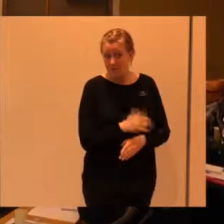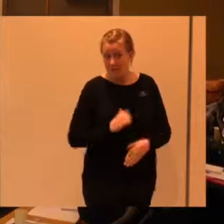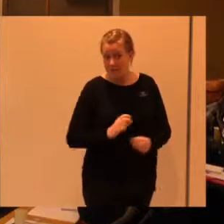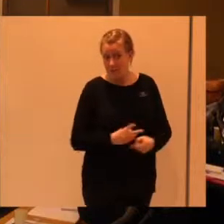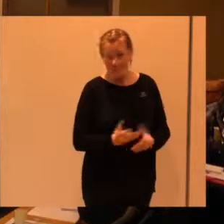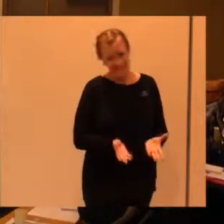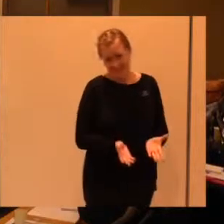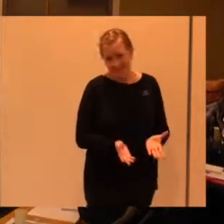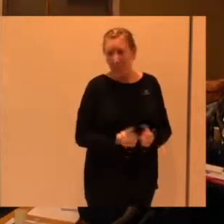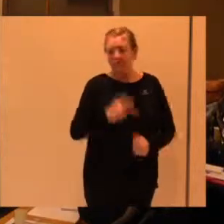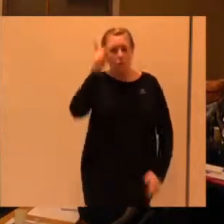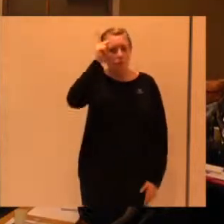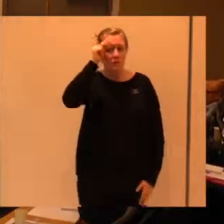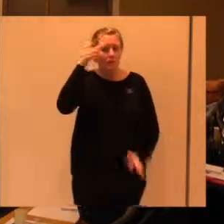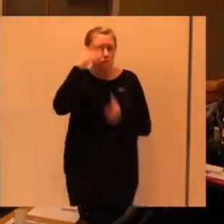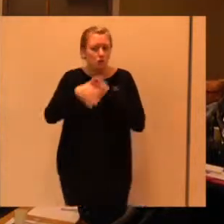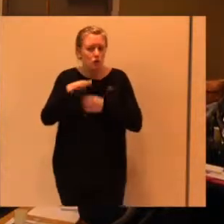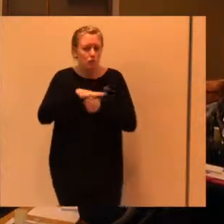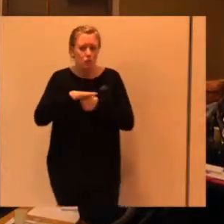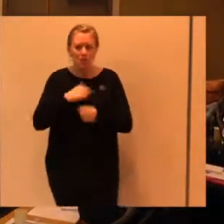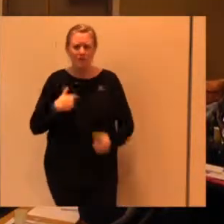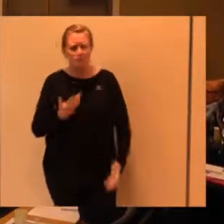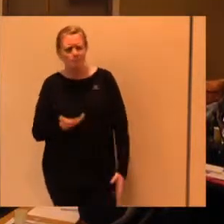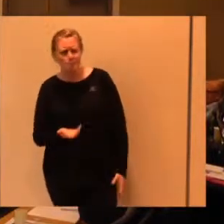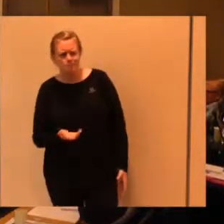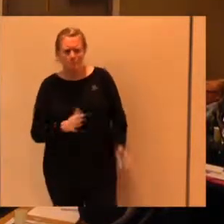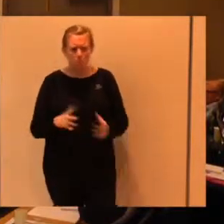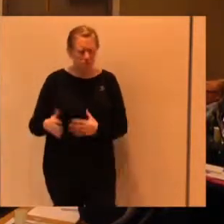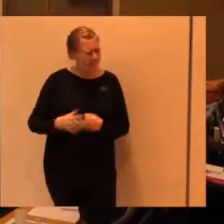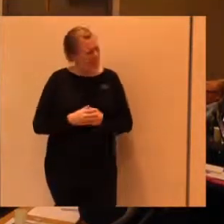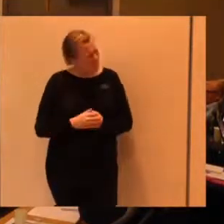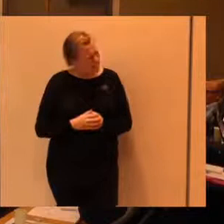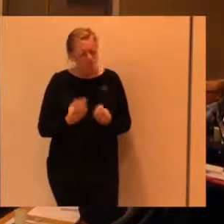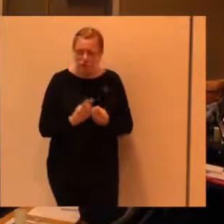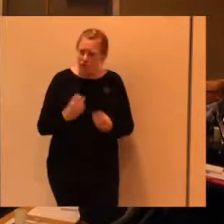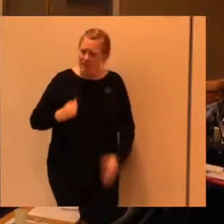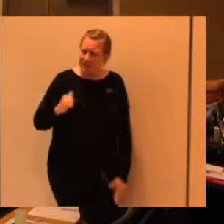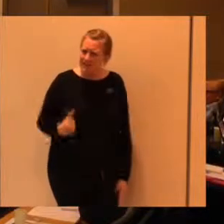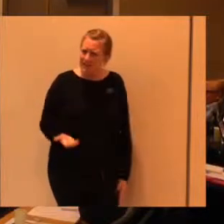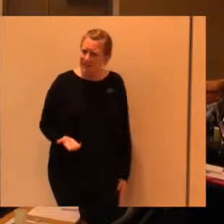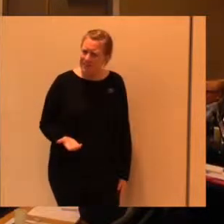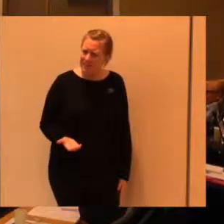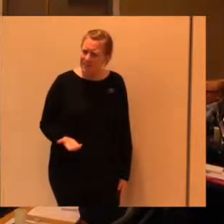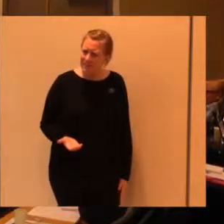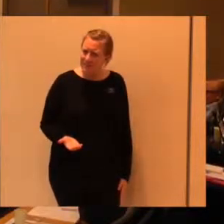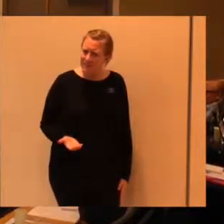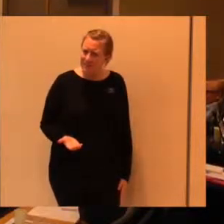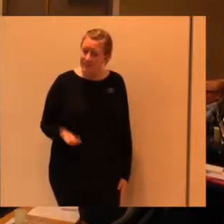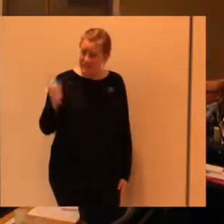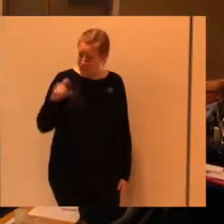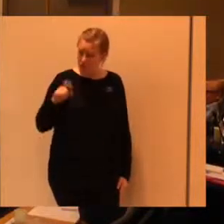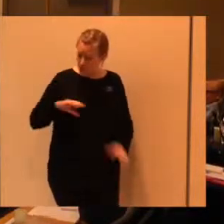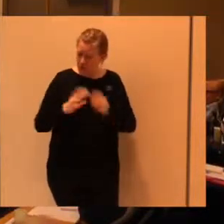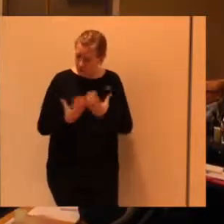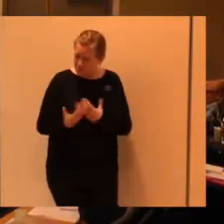på det kognitiva och psykiska området så vet vi inte riktigt vad är tillgänglighet då och vad är tillgänglighet när vi tänker på den digitala